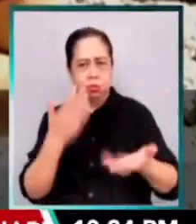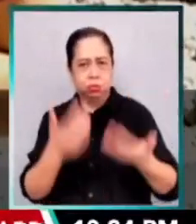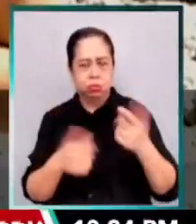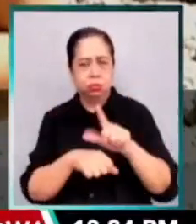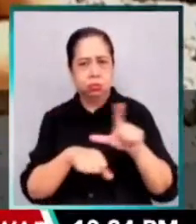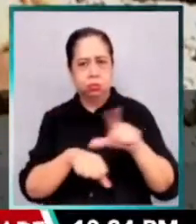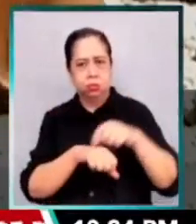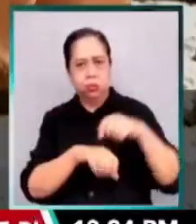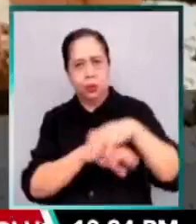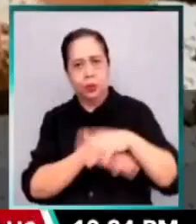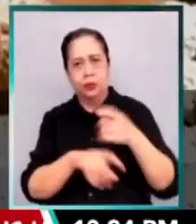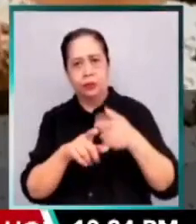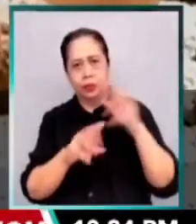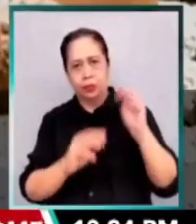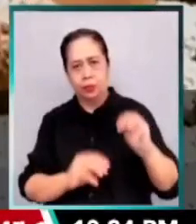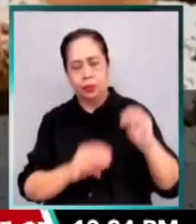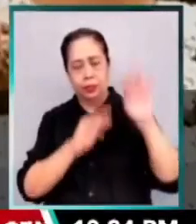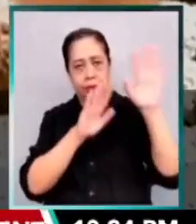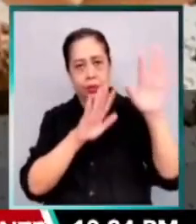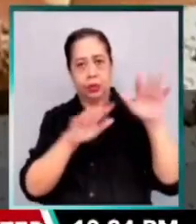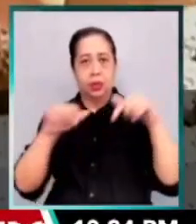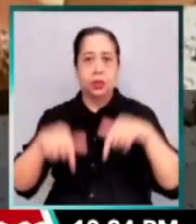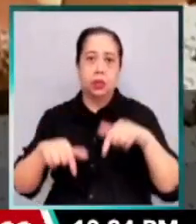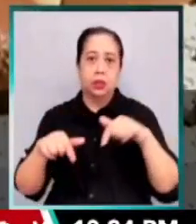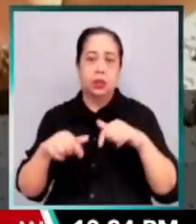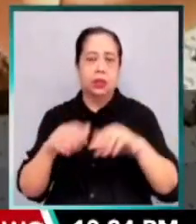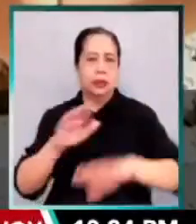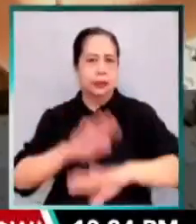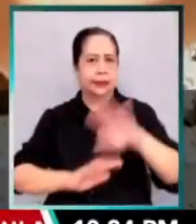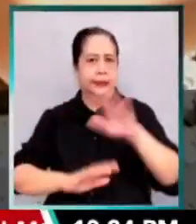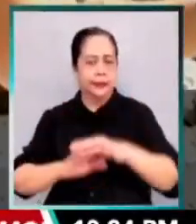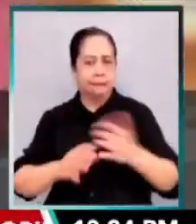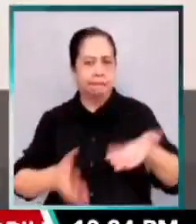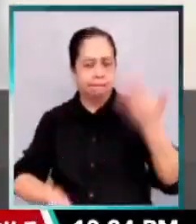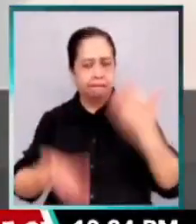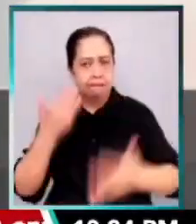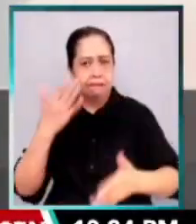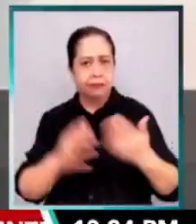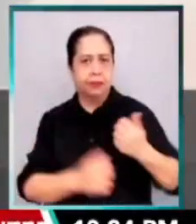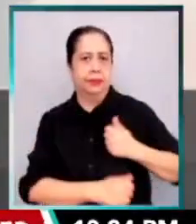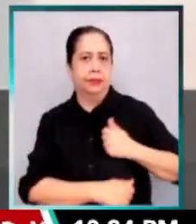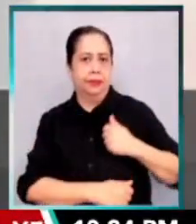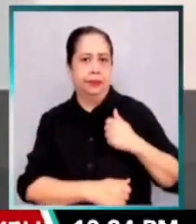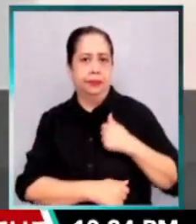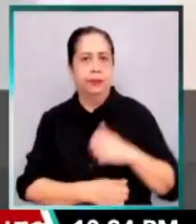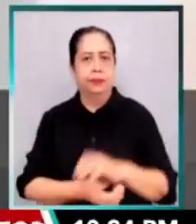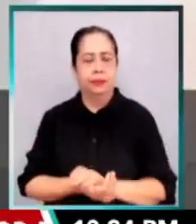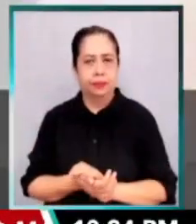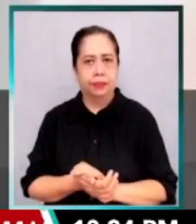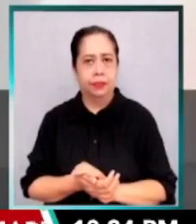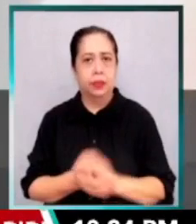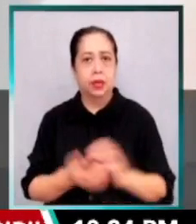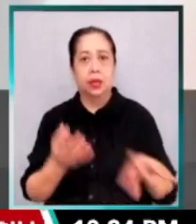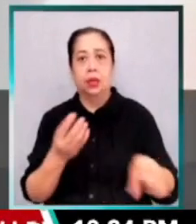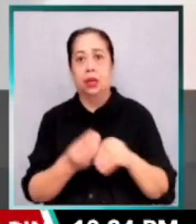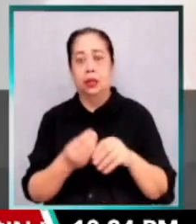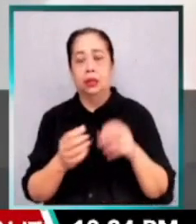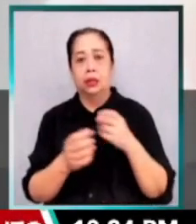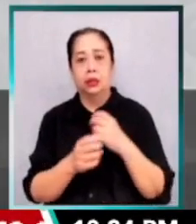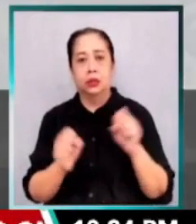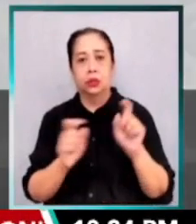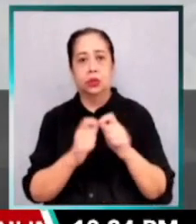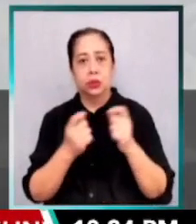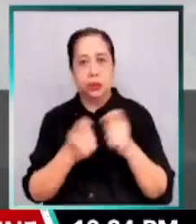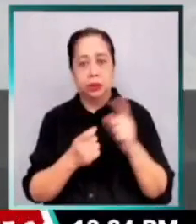bundok. Dito naman, mano-manong naghuhukay ang kasundaluhan. Naging dagdag puwersa ng rescue team ang K-9